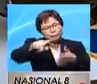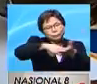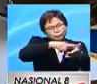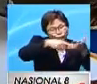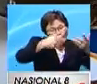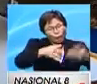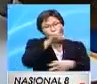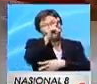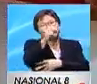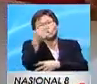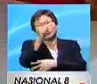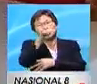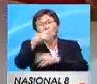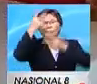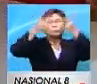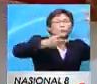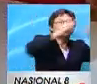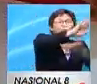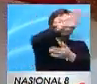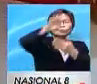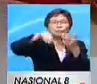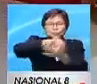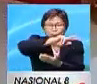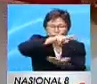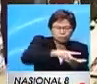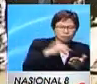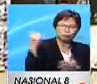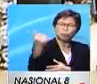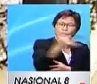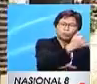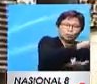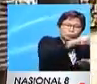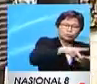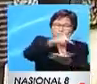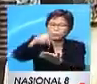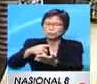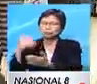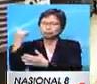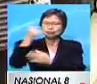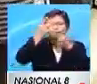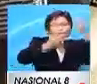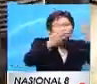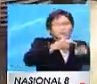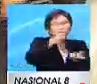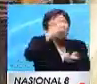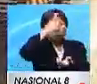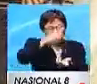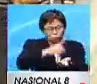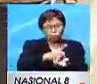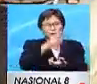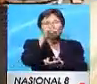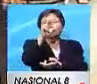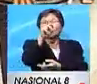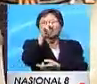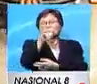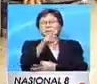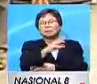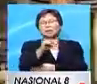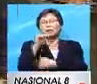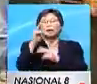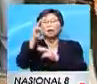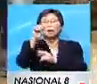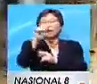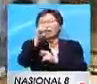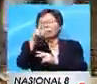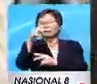mengundi melaat kemua pusat daerah mengundi PTM Sar Dr azh tidak menunaikan